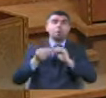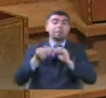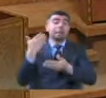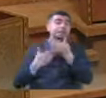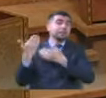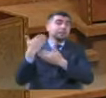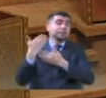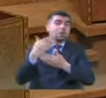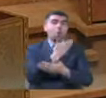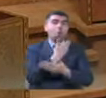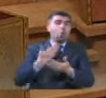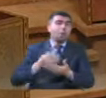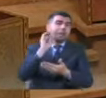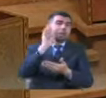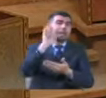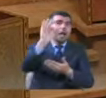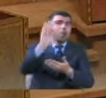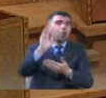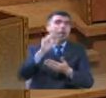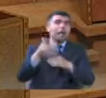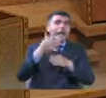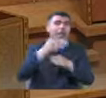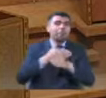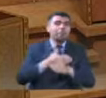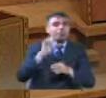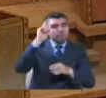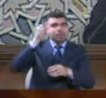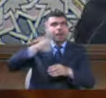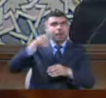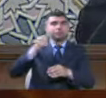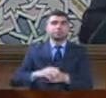ما تركتموه لنا من نتائج سلبية في الموضوع. السلام عليكم.